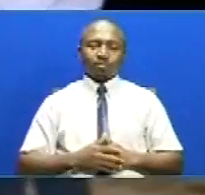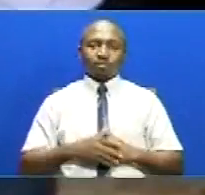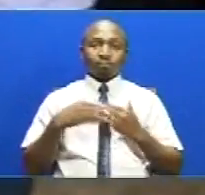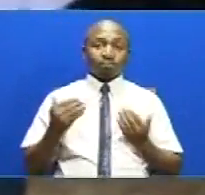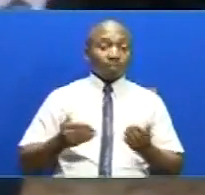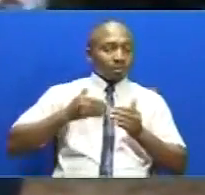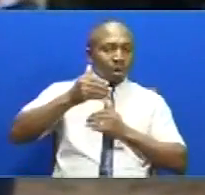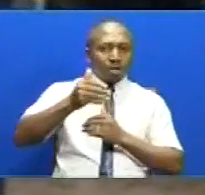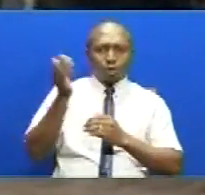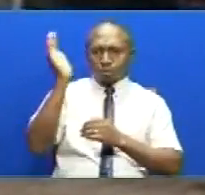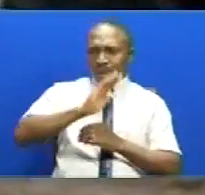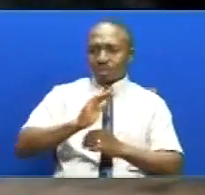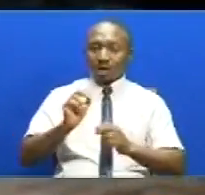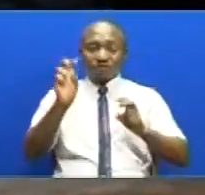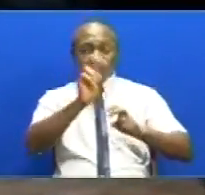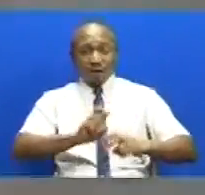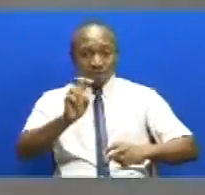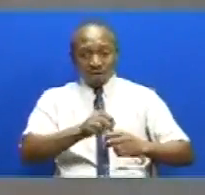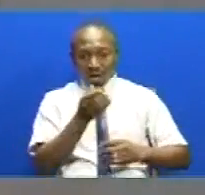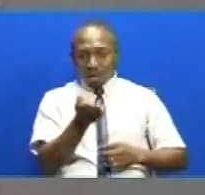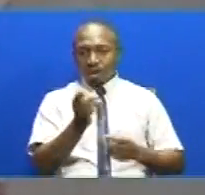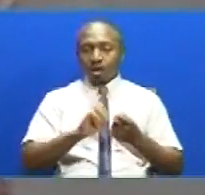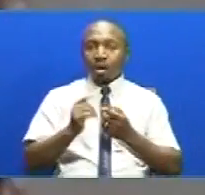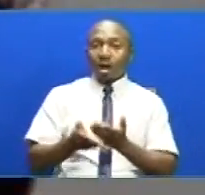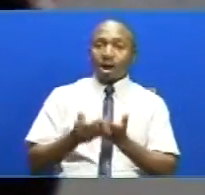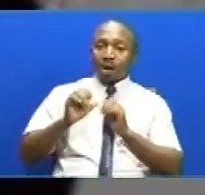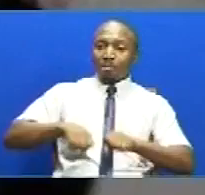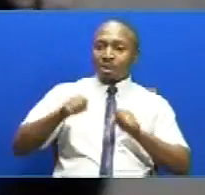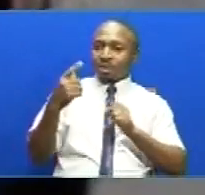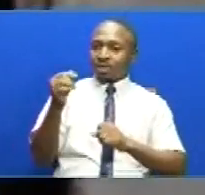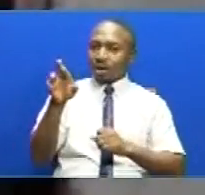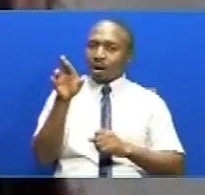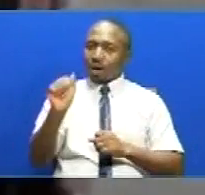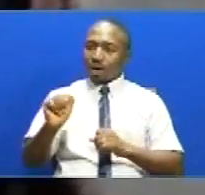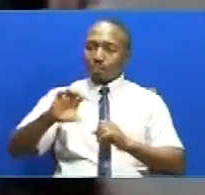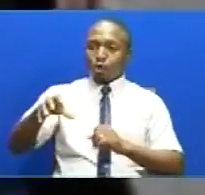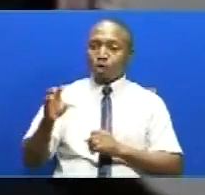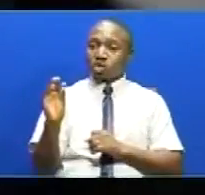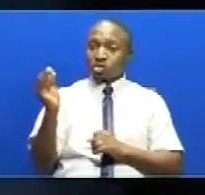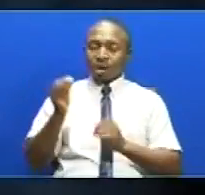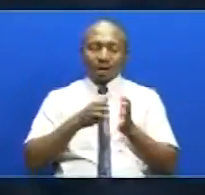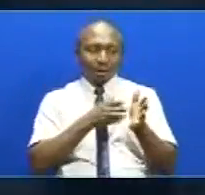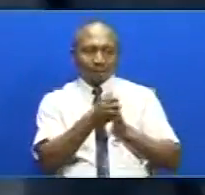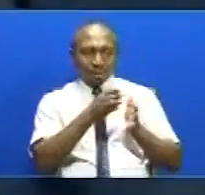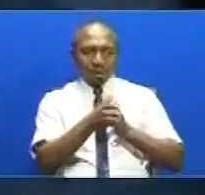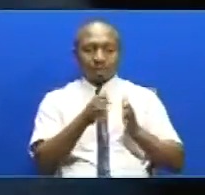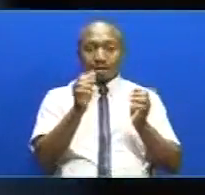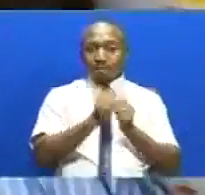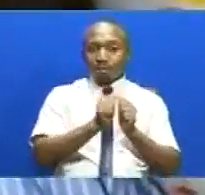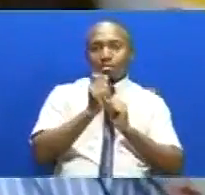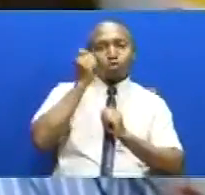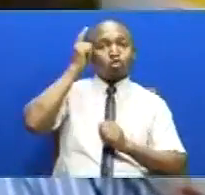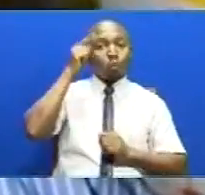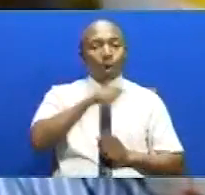Mara baada ya kumalizika kwa operesheni hiyo, kaimu meneja wa TRA mkoa wa Shinyanga Gideon Ramadhani akaeleza kile kilichobainika.